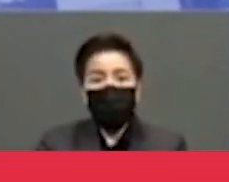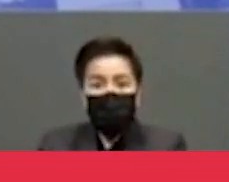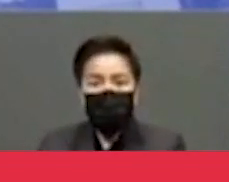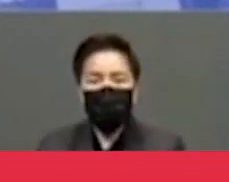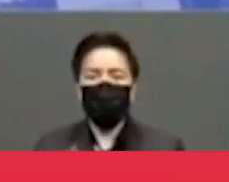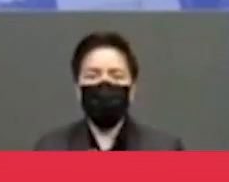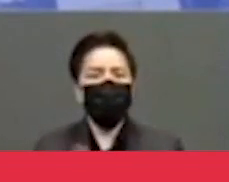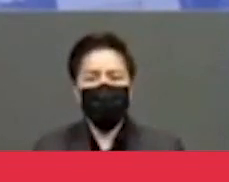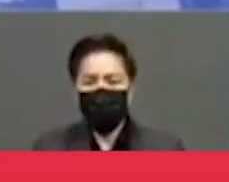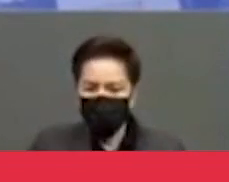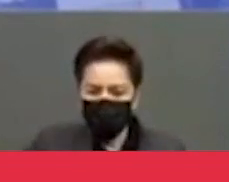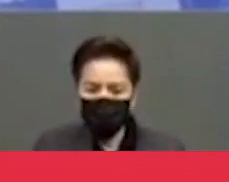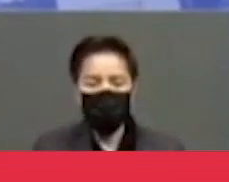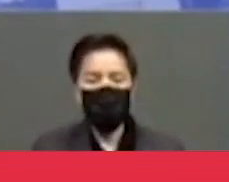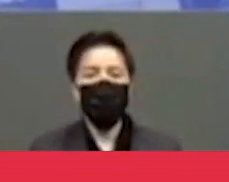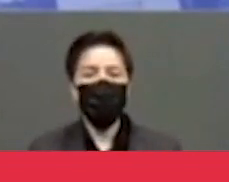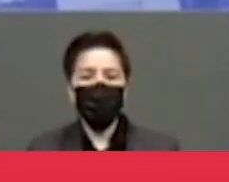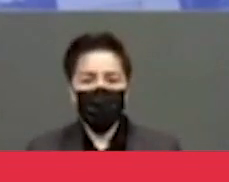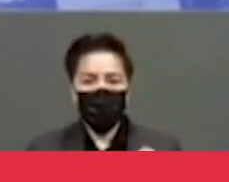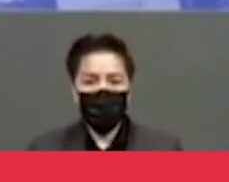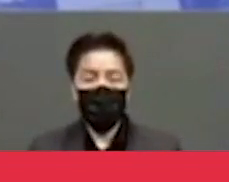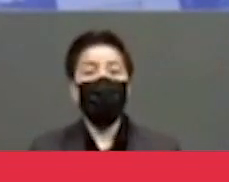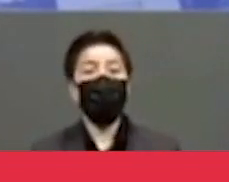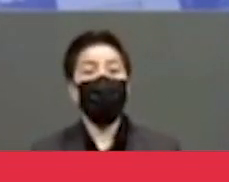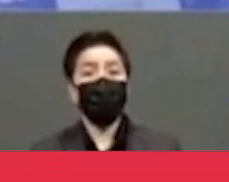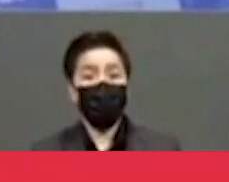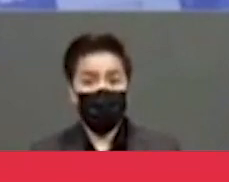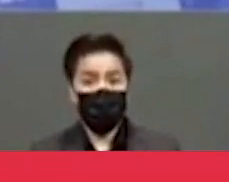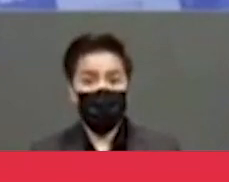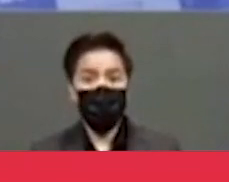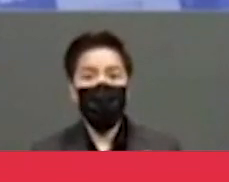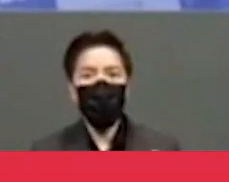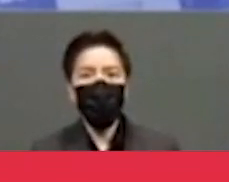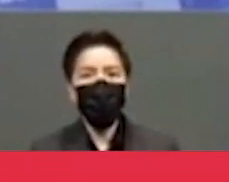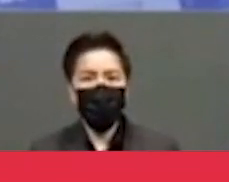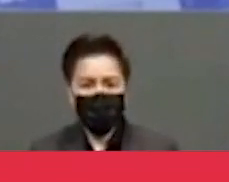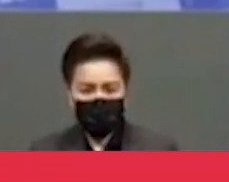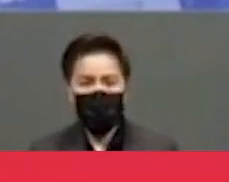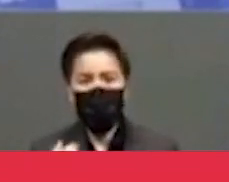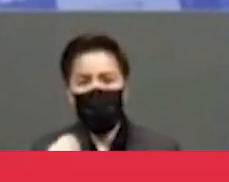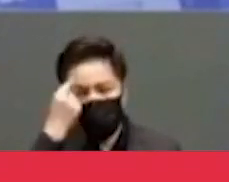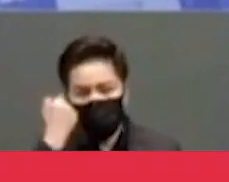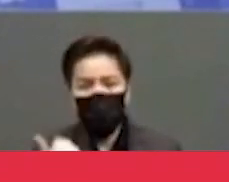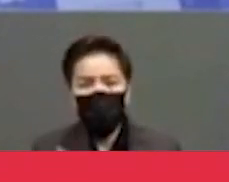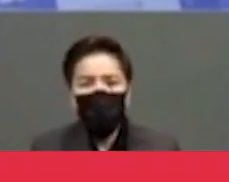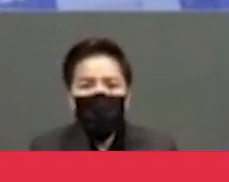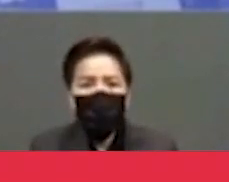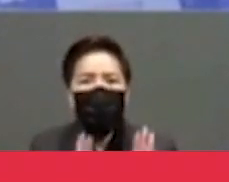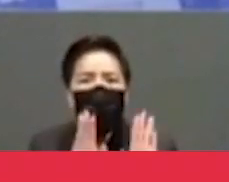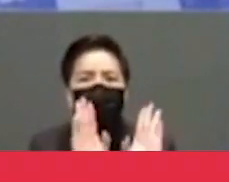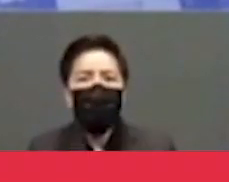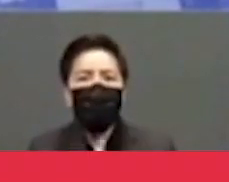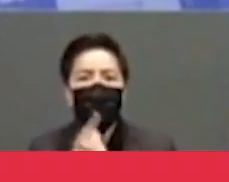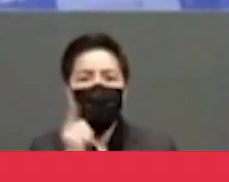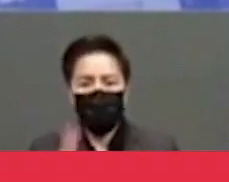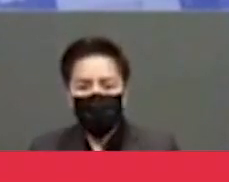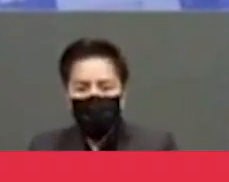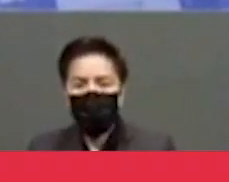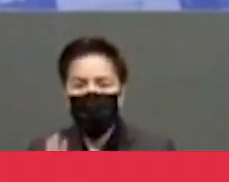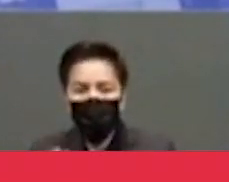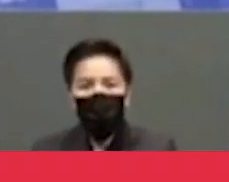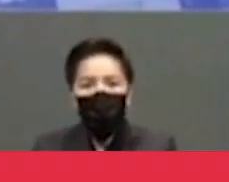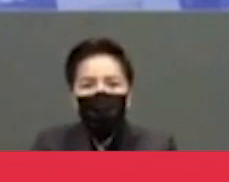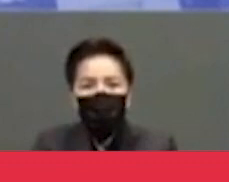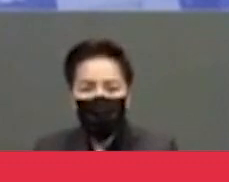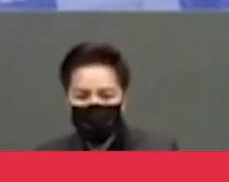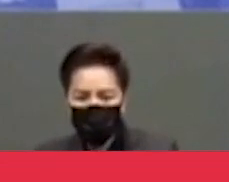ได้รวมถึงสิ่งสำคัญในการเพิ่มประเทศเป็น45ประเทศนั้นได้คำนึงถึงคนไทยที่จะกลับบ้านโดยมีเงื่อนไขเรื่องการฉีดวั